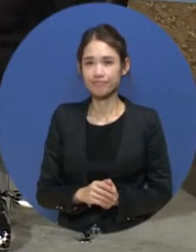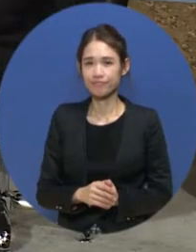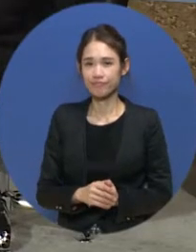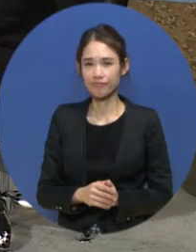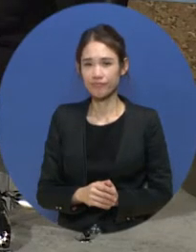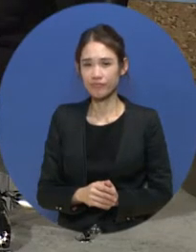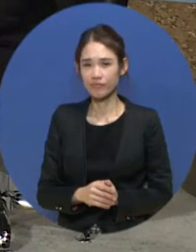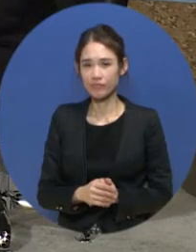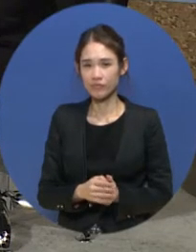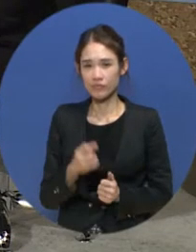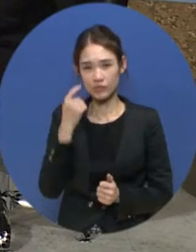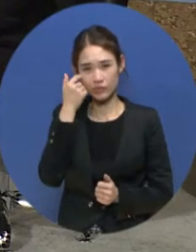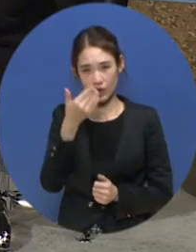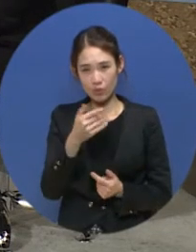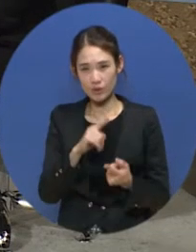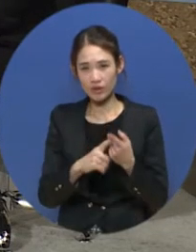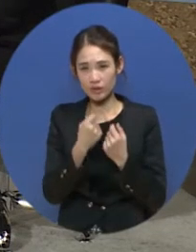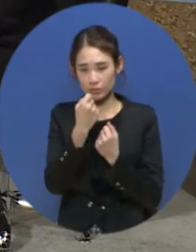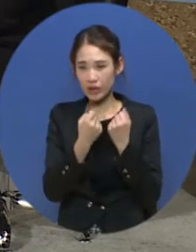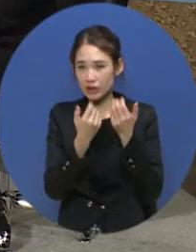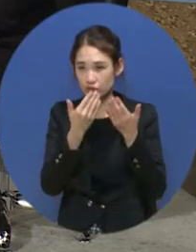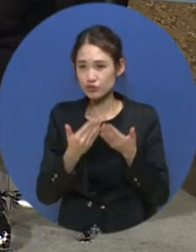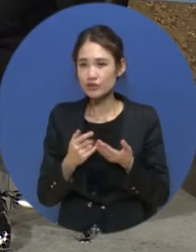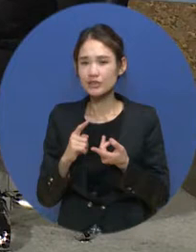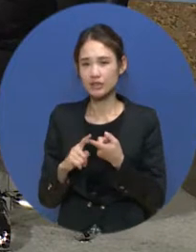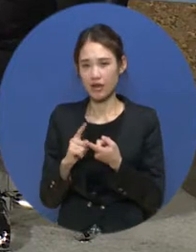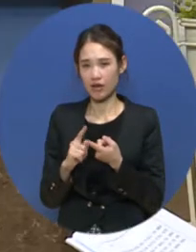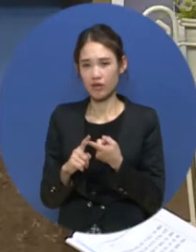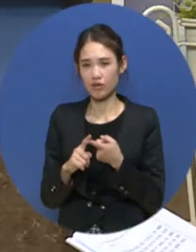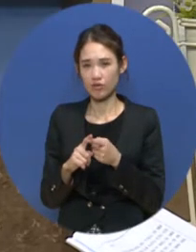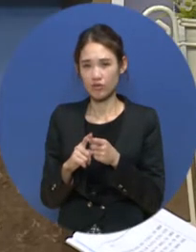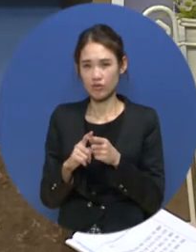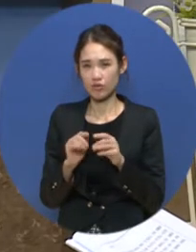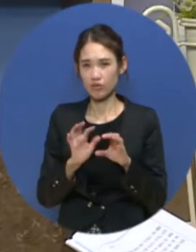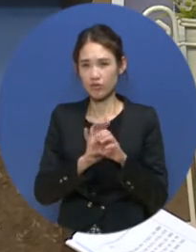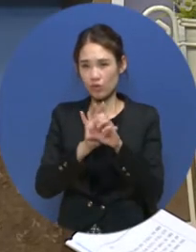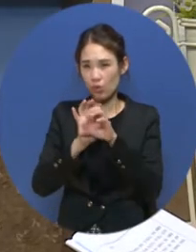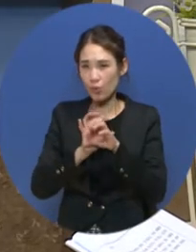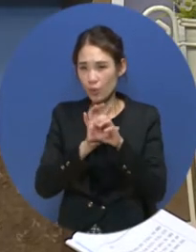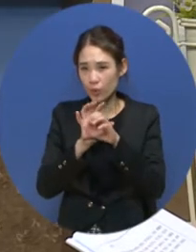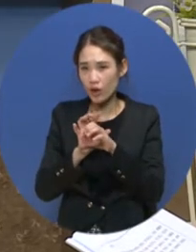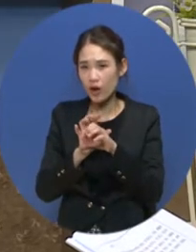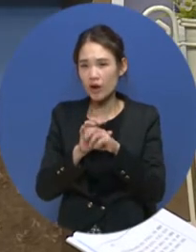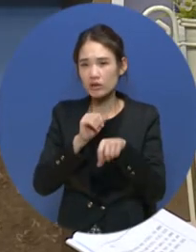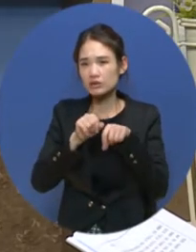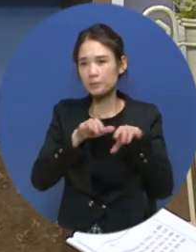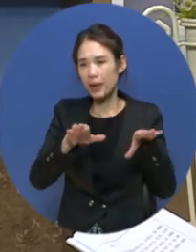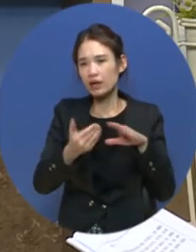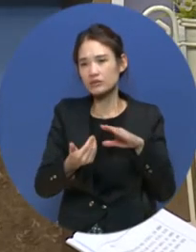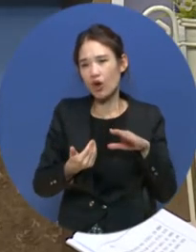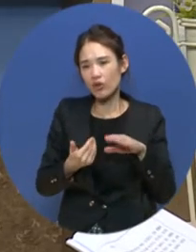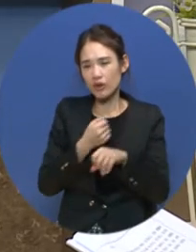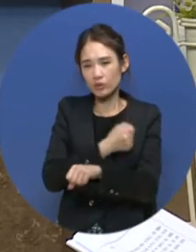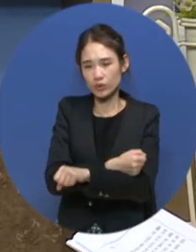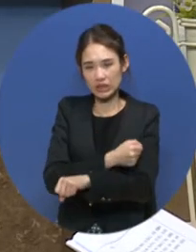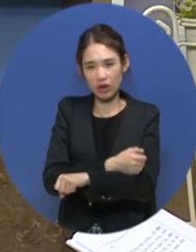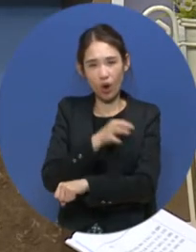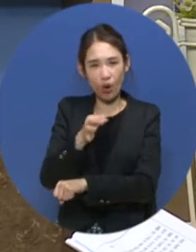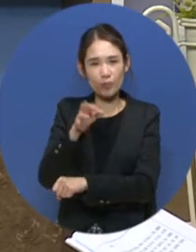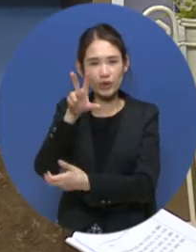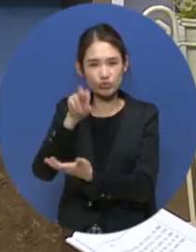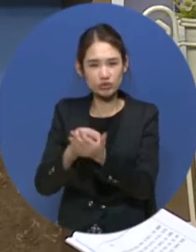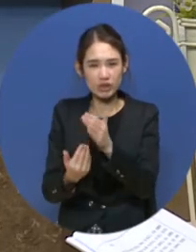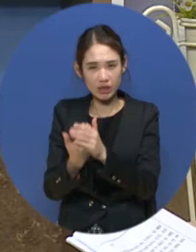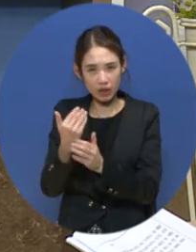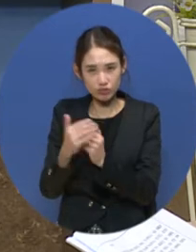근데 앞선 질문에서도 말씀해 주셨다시피 이 코로나19가 퍼지기 전에도 인건비 문제 때문에 좀